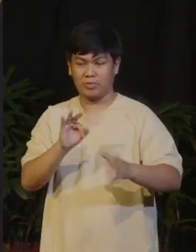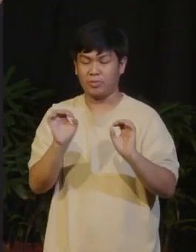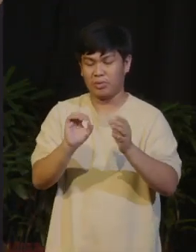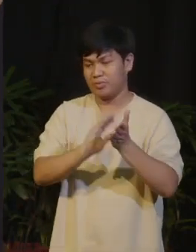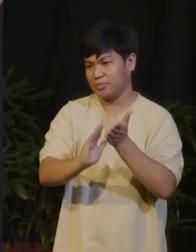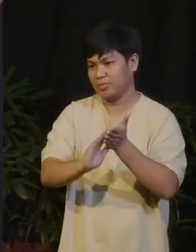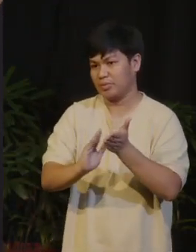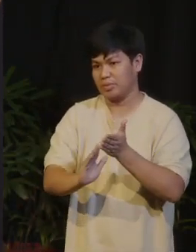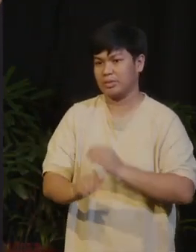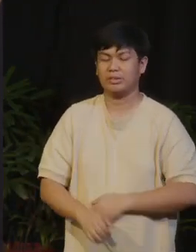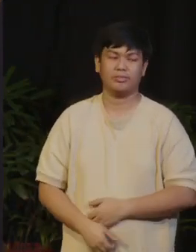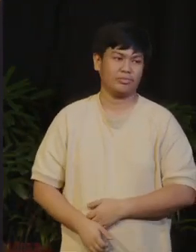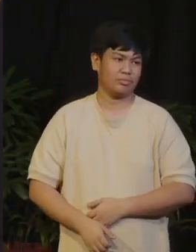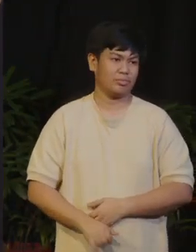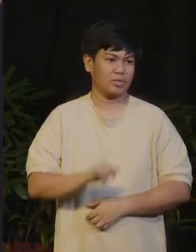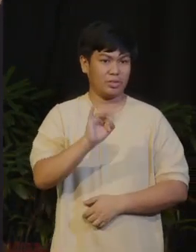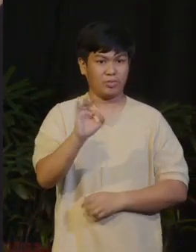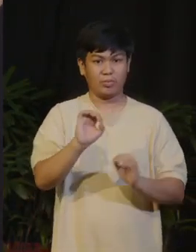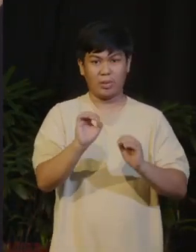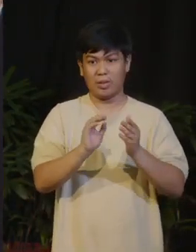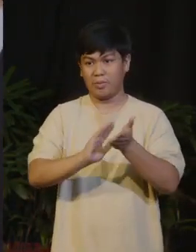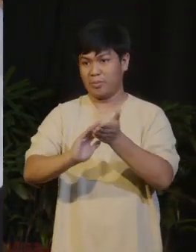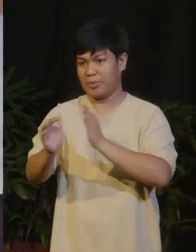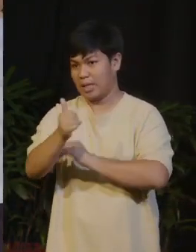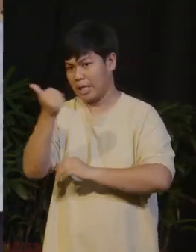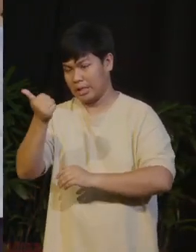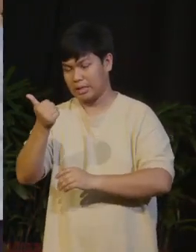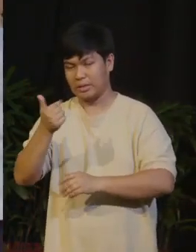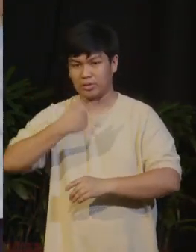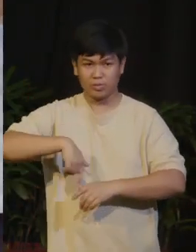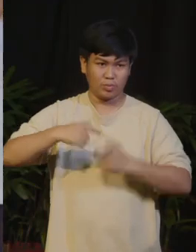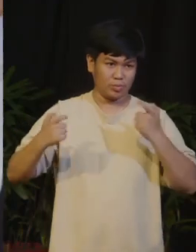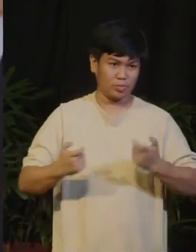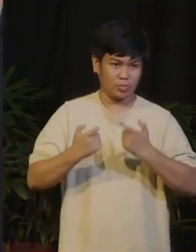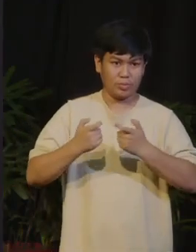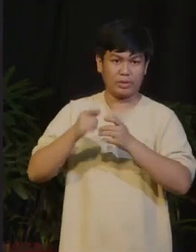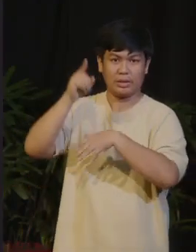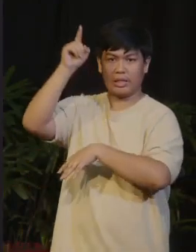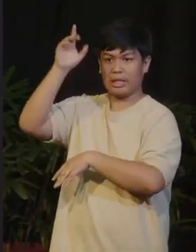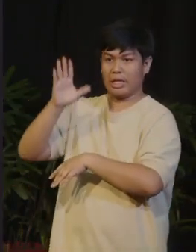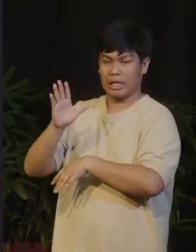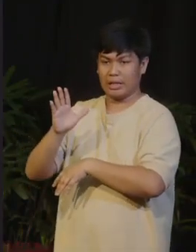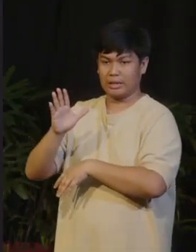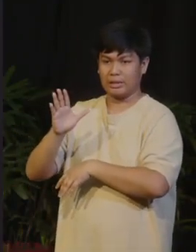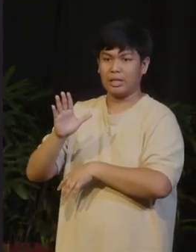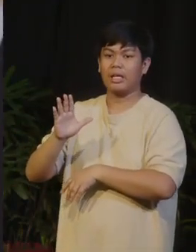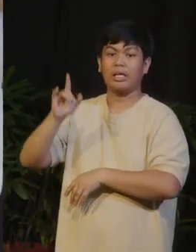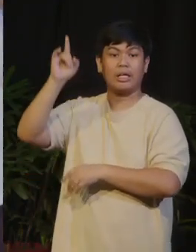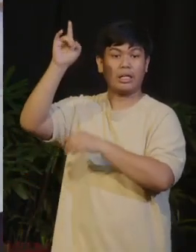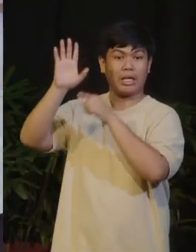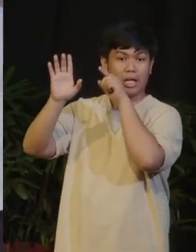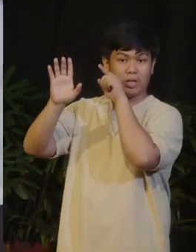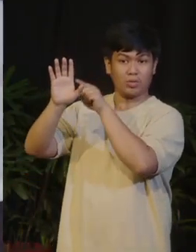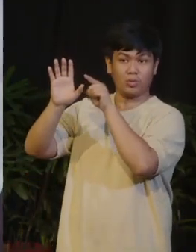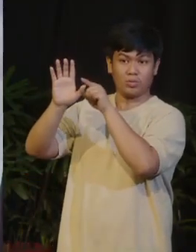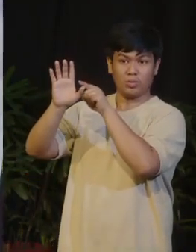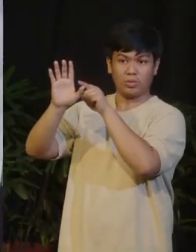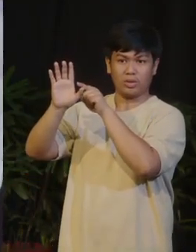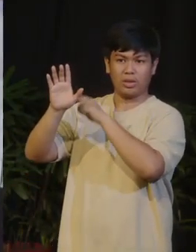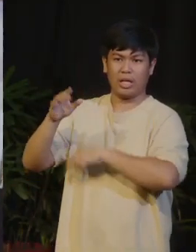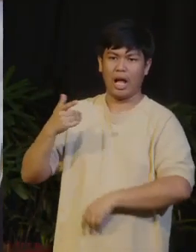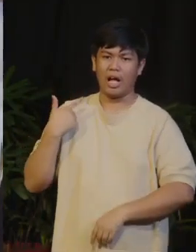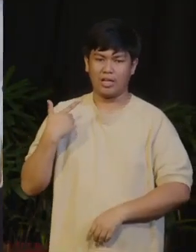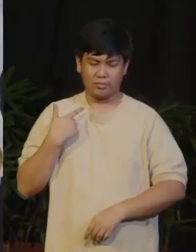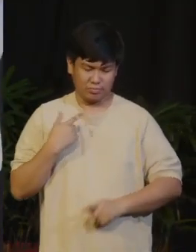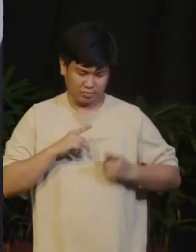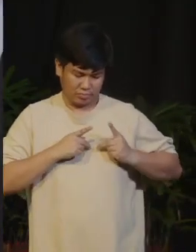tayo hindi nagpapatawad sa iba at tayo nagkakasala sa ating Diyos, ang Diyos nagkakaroon ng